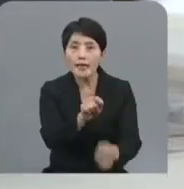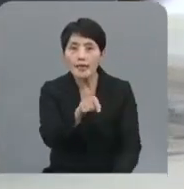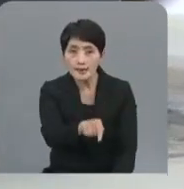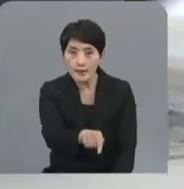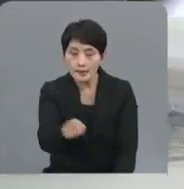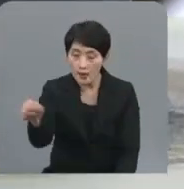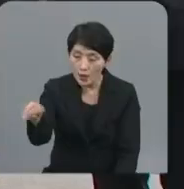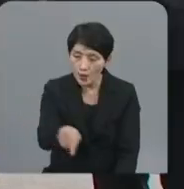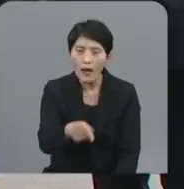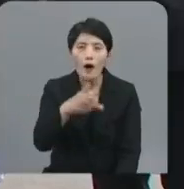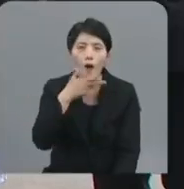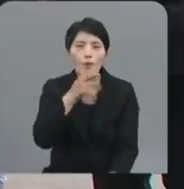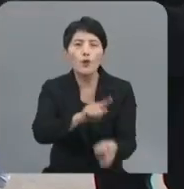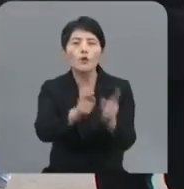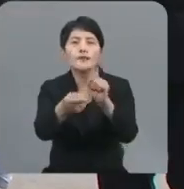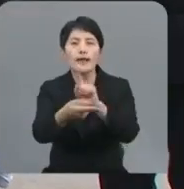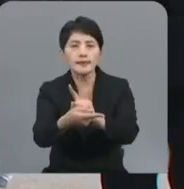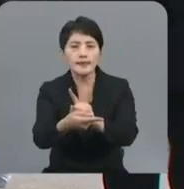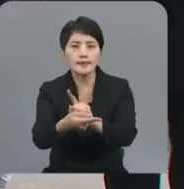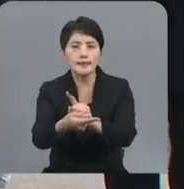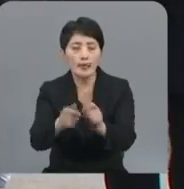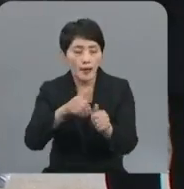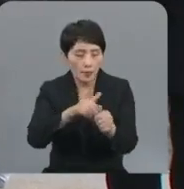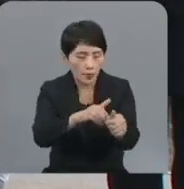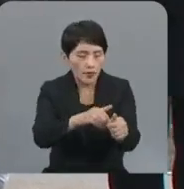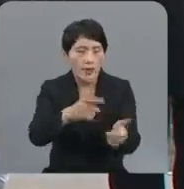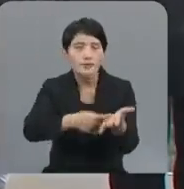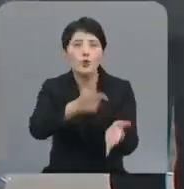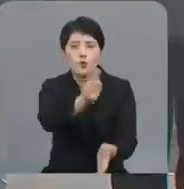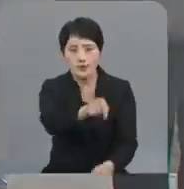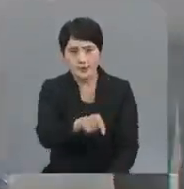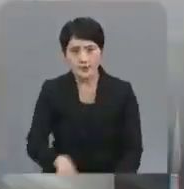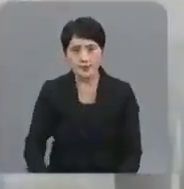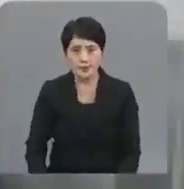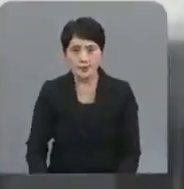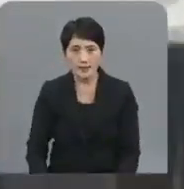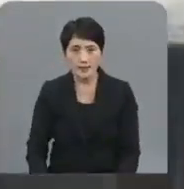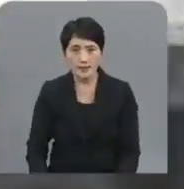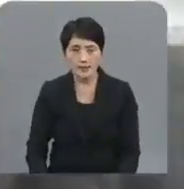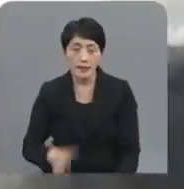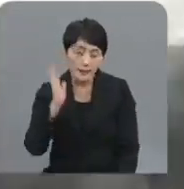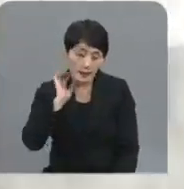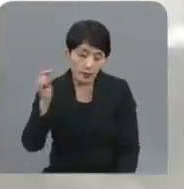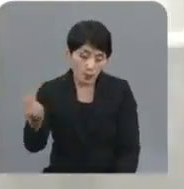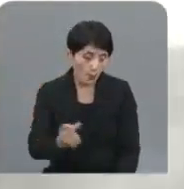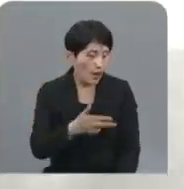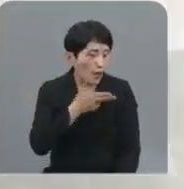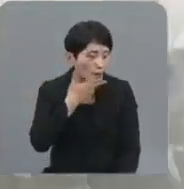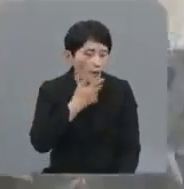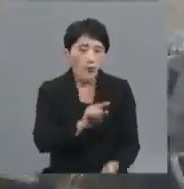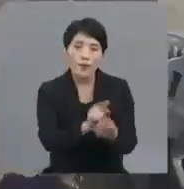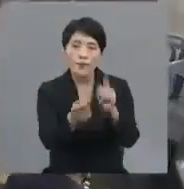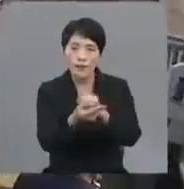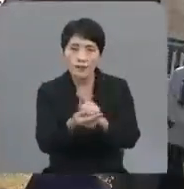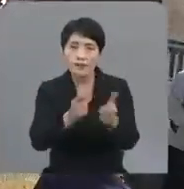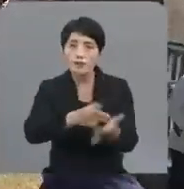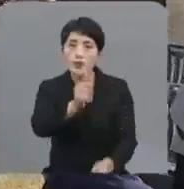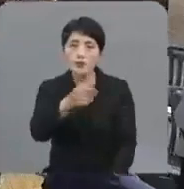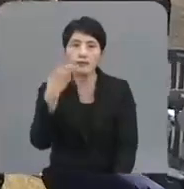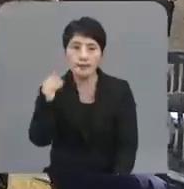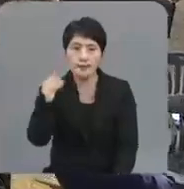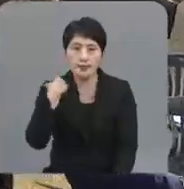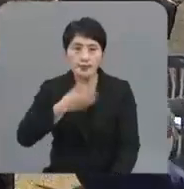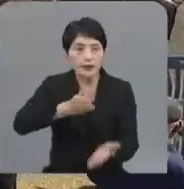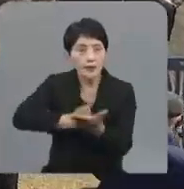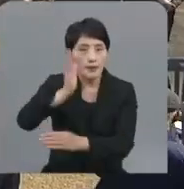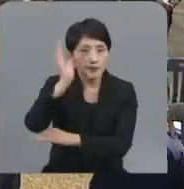kết sẽ ghi nhớ những nỗi đau và mất mát của nạn nhân và gia quyến những người đã hi sinh trong cuộc nổi dậy này thủ tướng hundoksu Đã Thay mặt